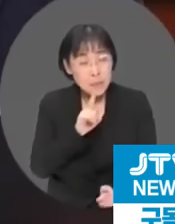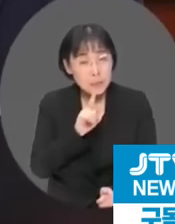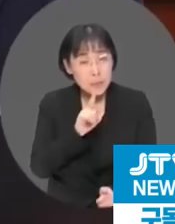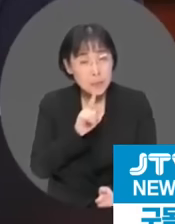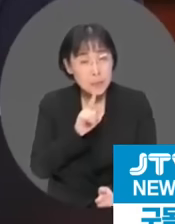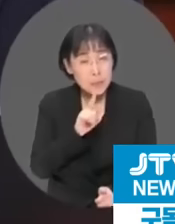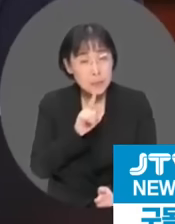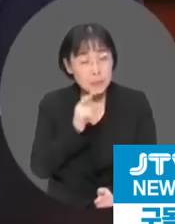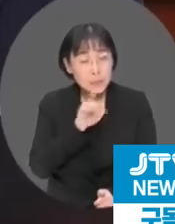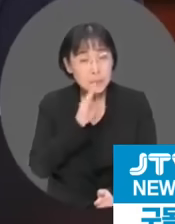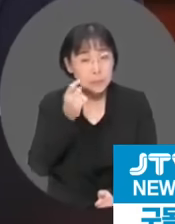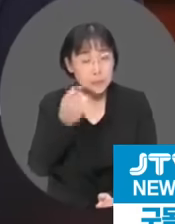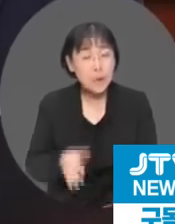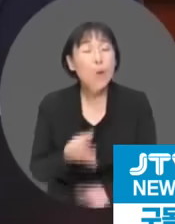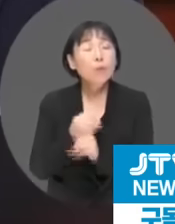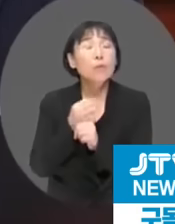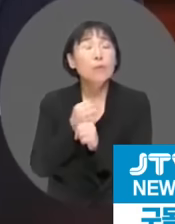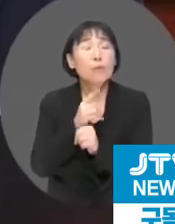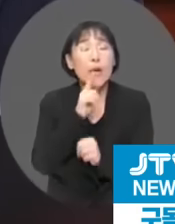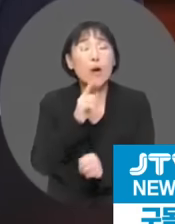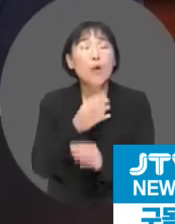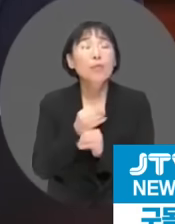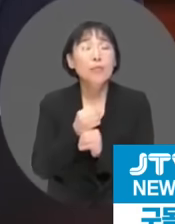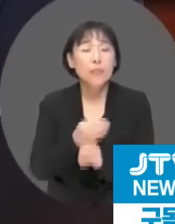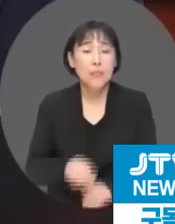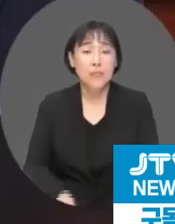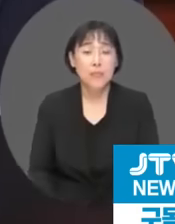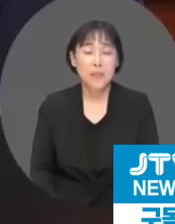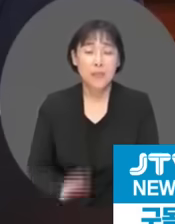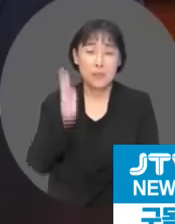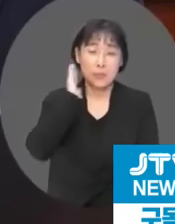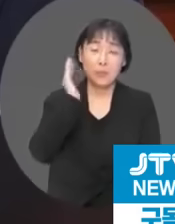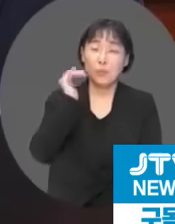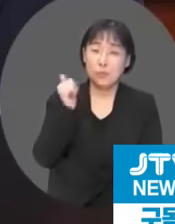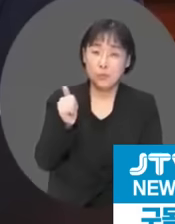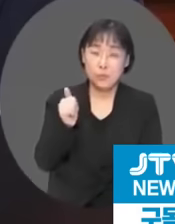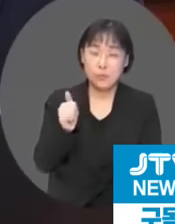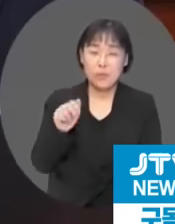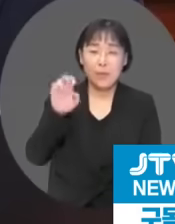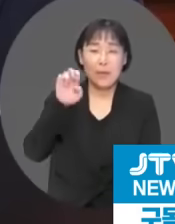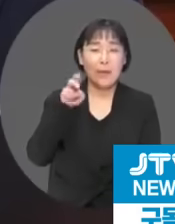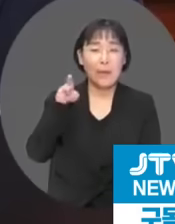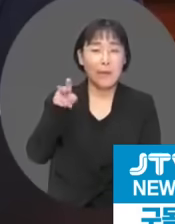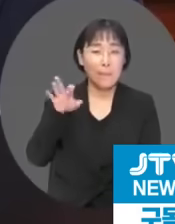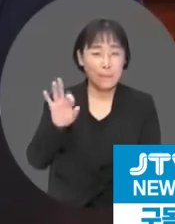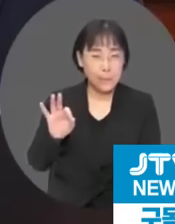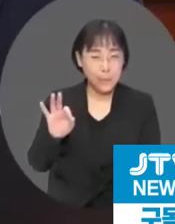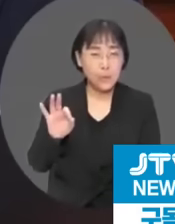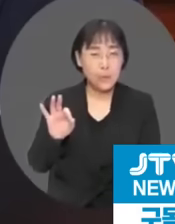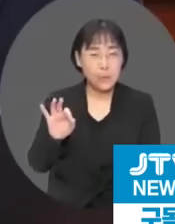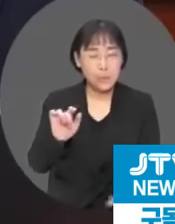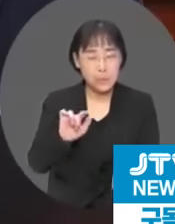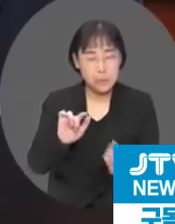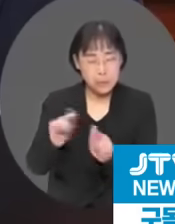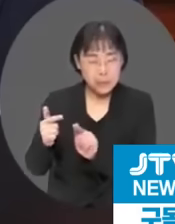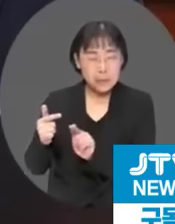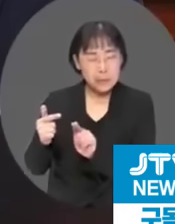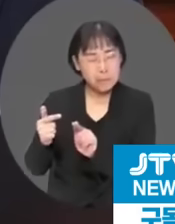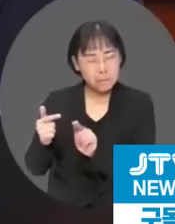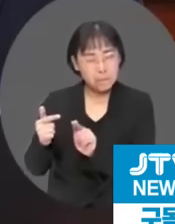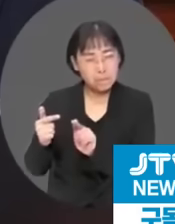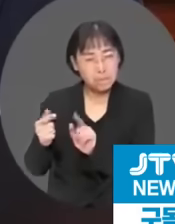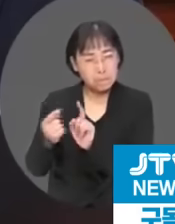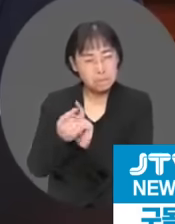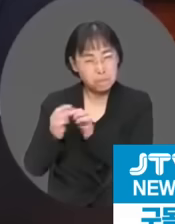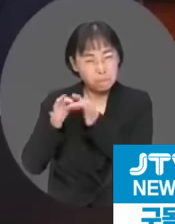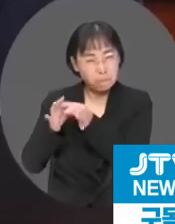그것은 이제제에 그 대통령께서 이제 명태 씨 이런저런 접촉이 있다가네